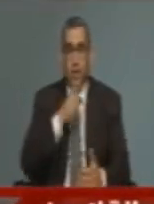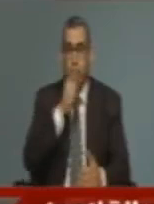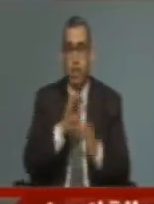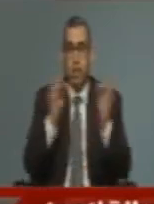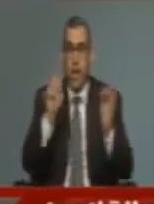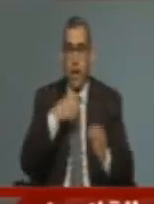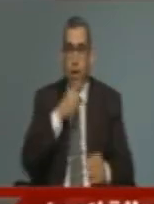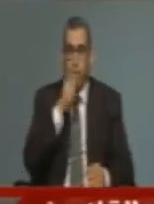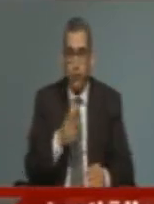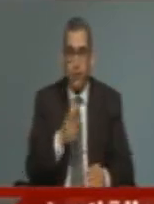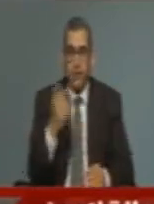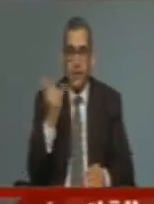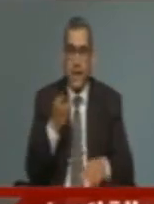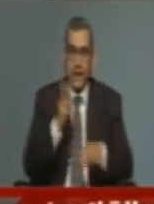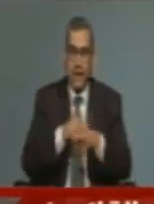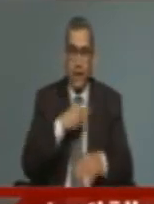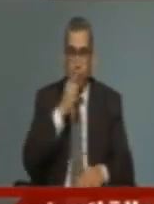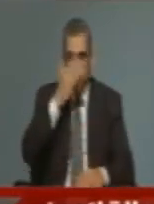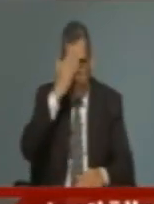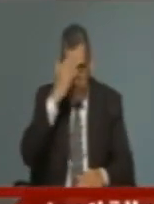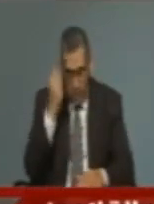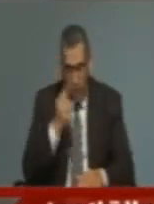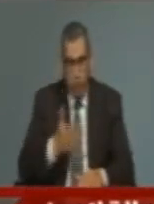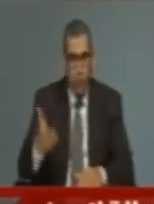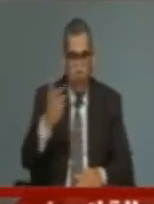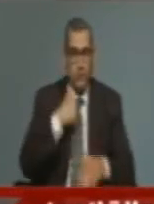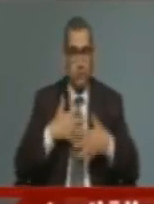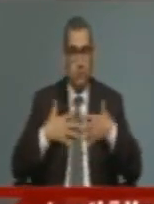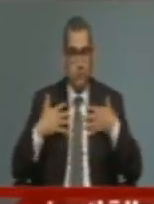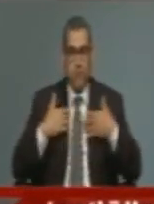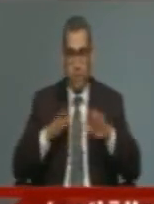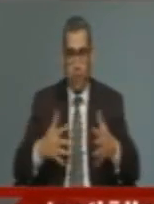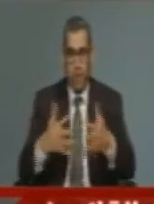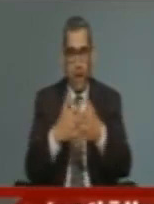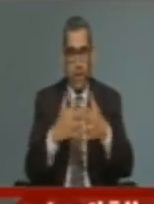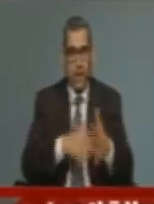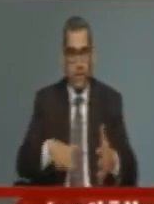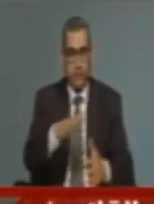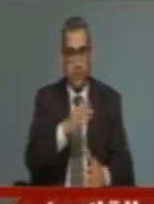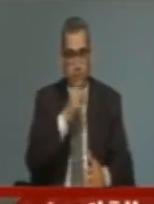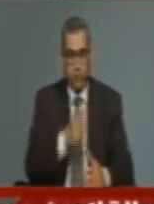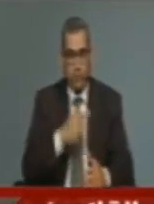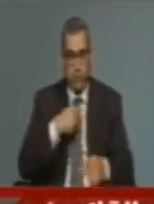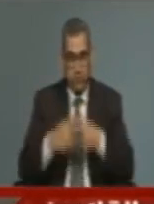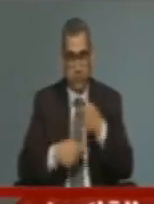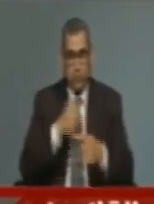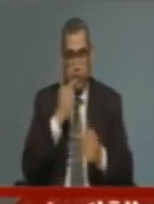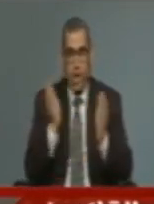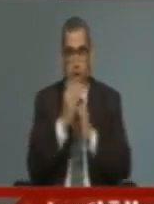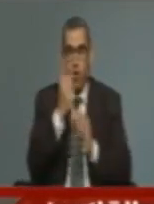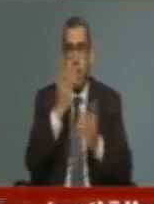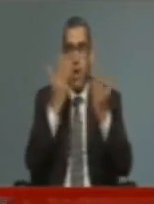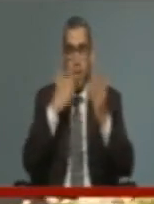أنا مرة تانية أنا برحب بيكم وسعيد أن أنا موجود معاكم ودائما أيامنا تبقى دائما إحنا كلنا مع